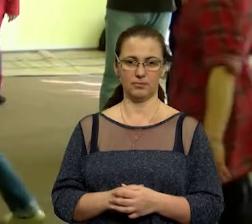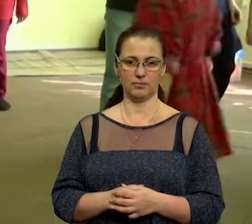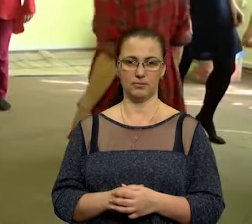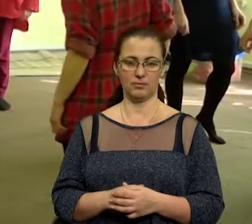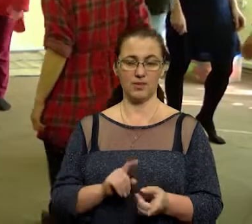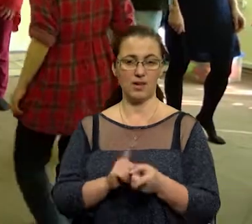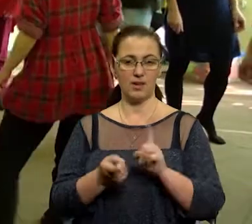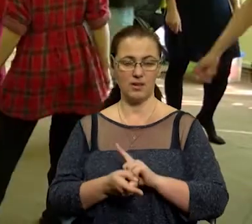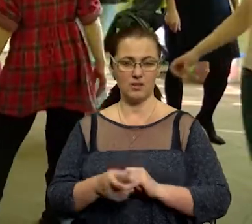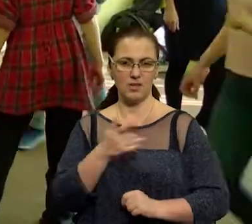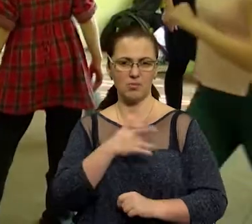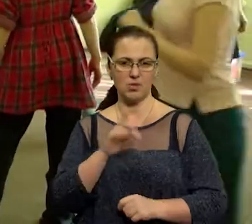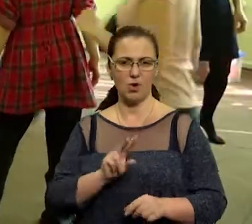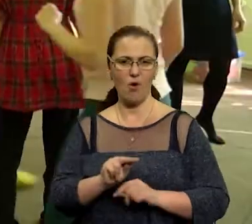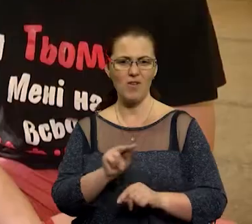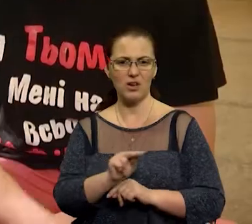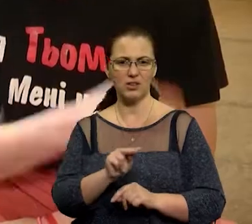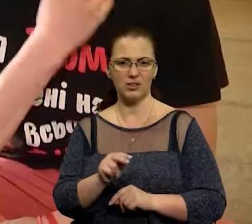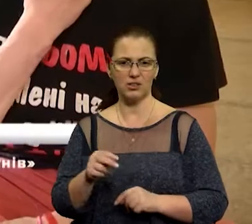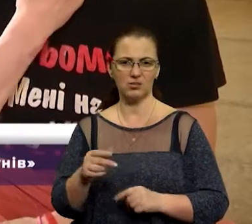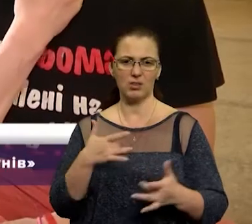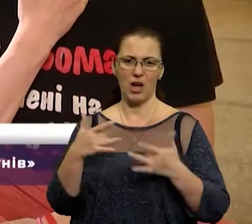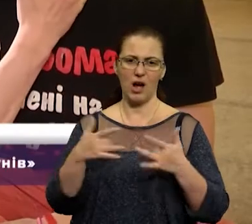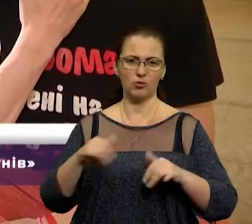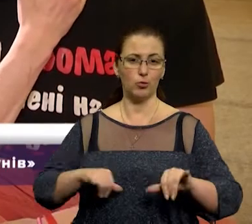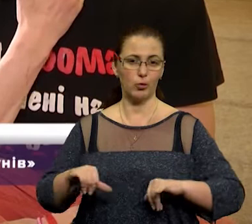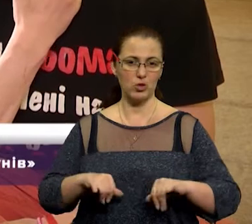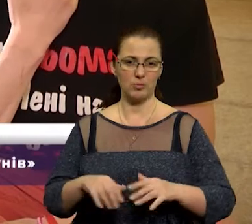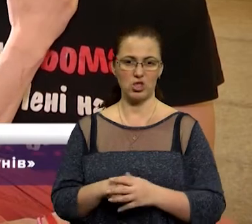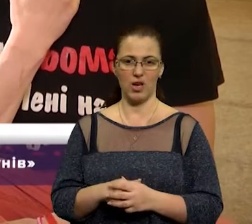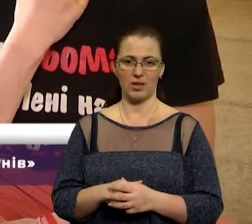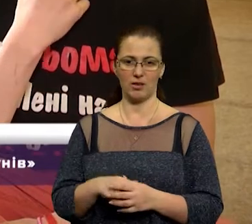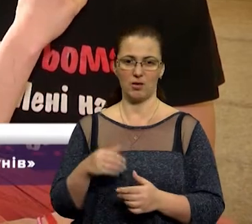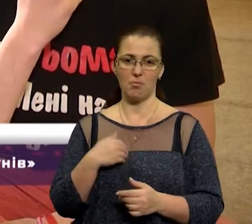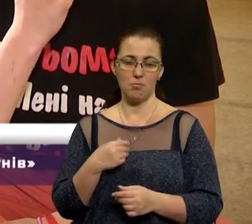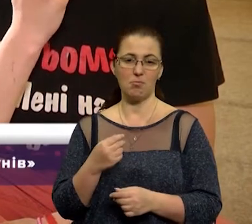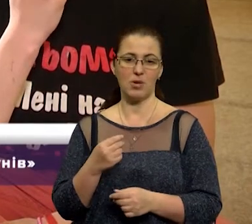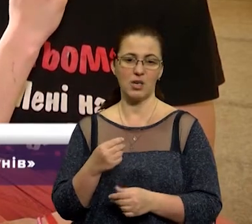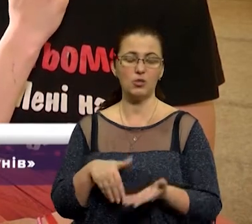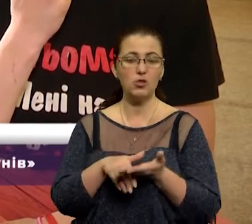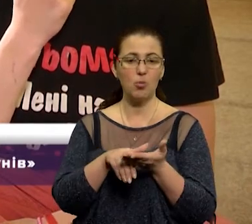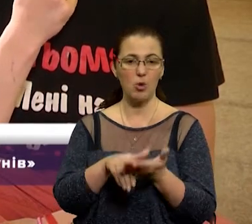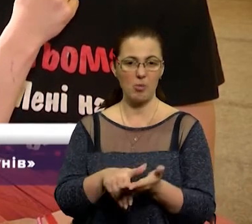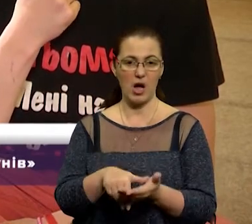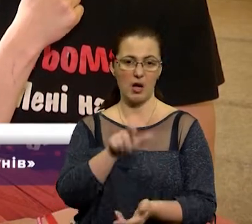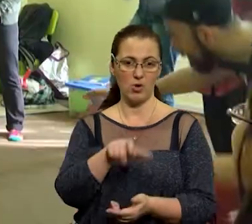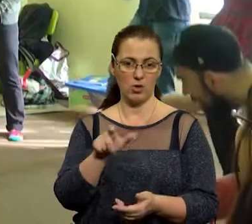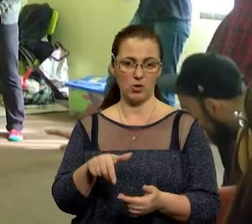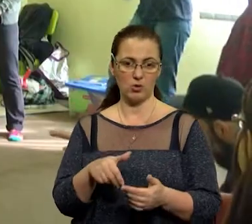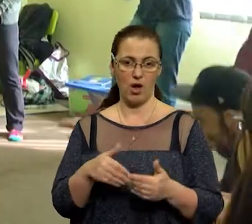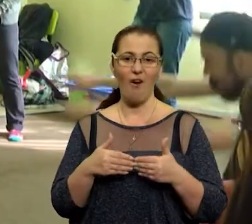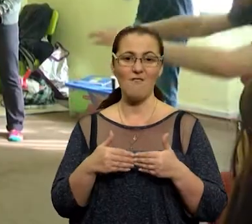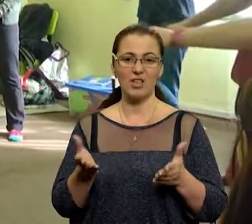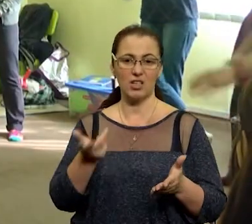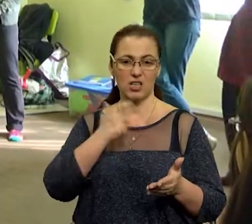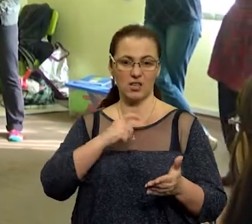Замість суворих викладачів – актори-розбишаки. Ми єдине, що робимо, ми допомагаємо людям відкрити в собі клоуна.